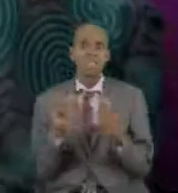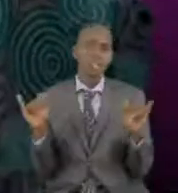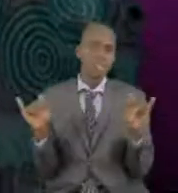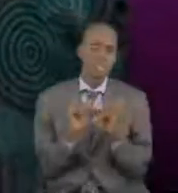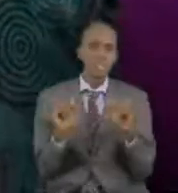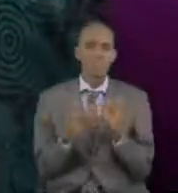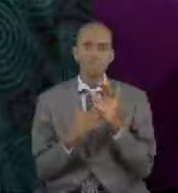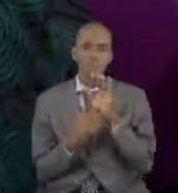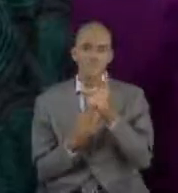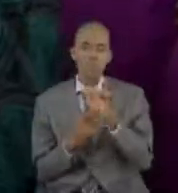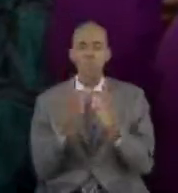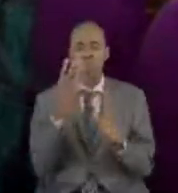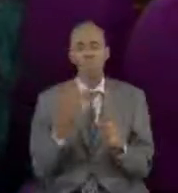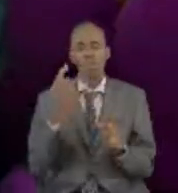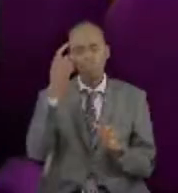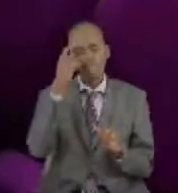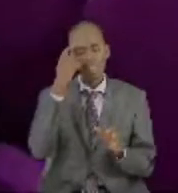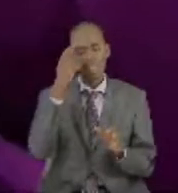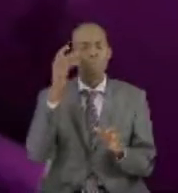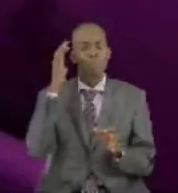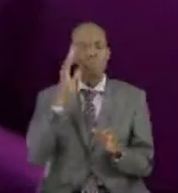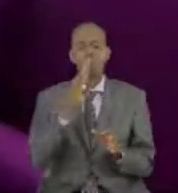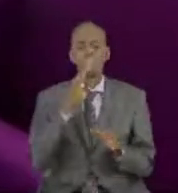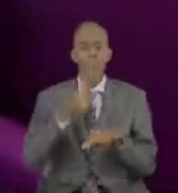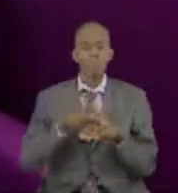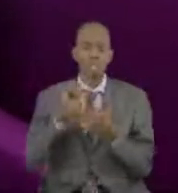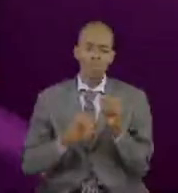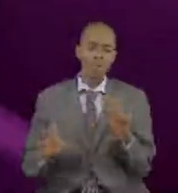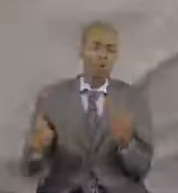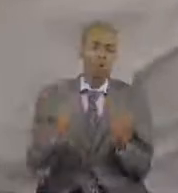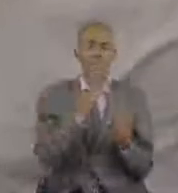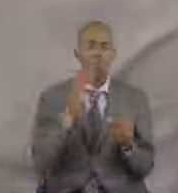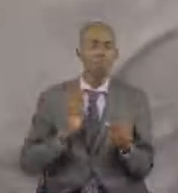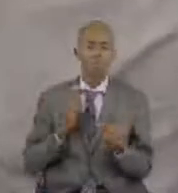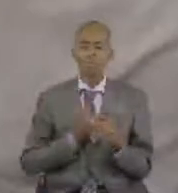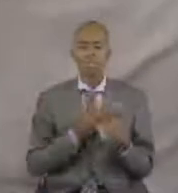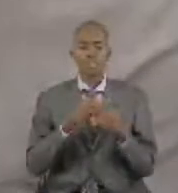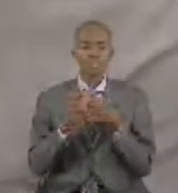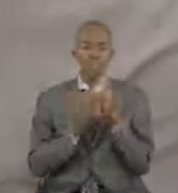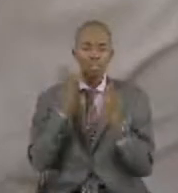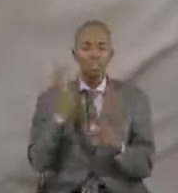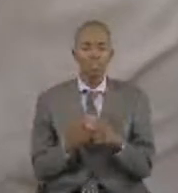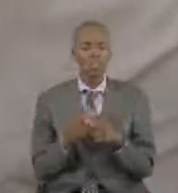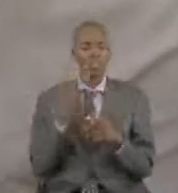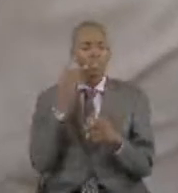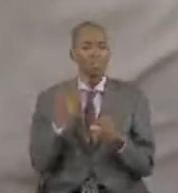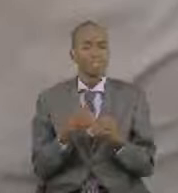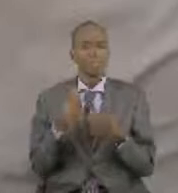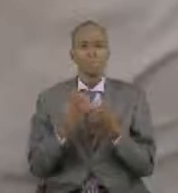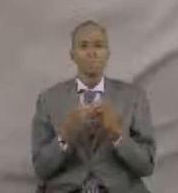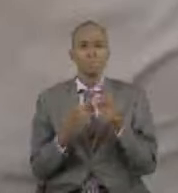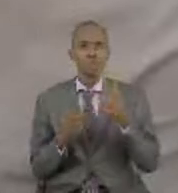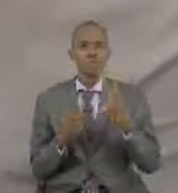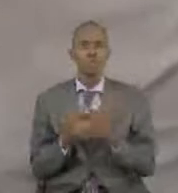même disposition de pensée sera en chacun de nous au nom de Jésus. Voyons le deuxième